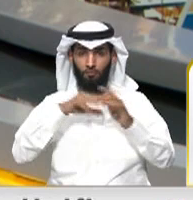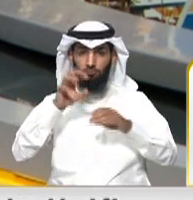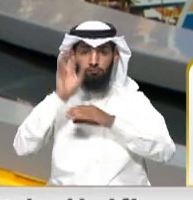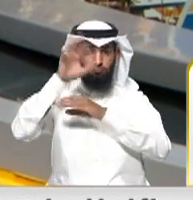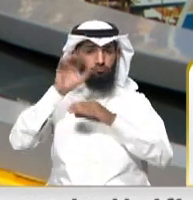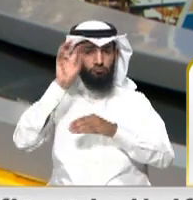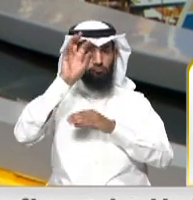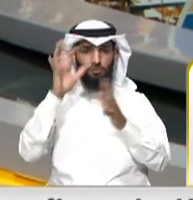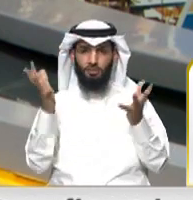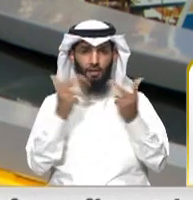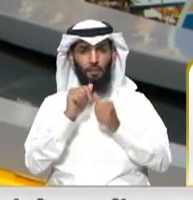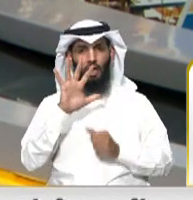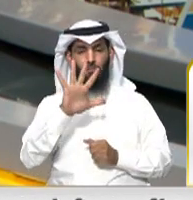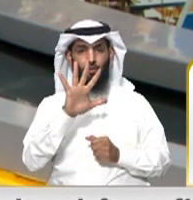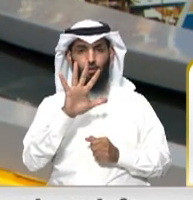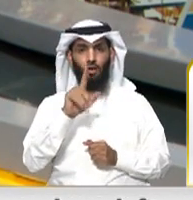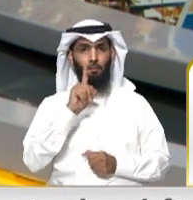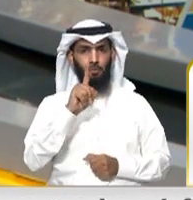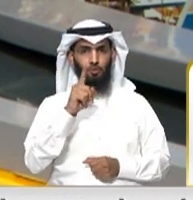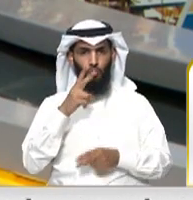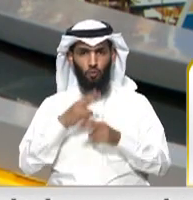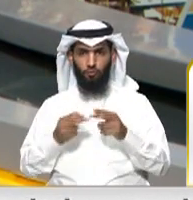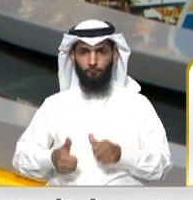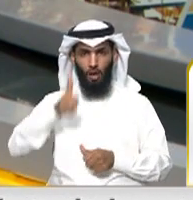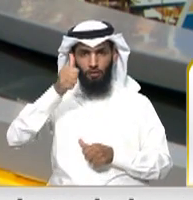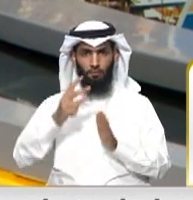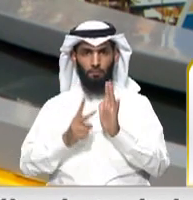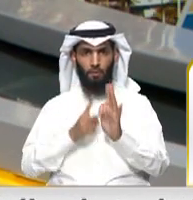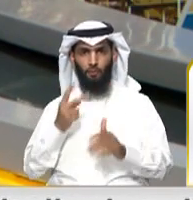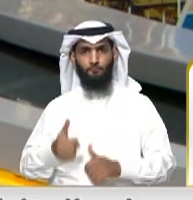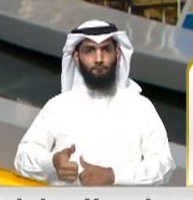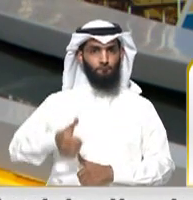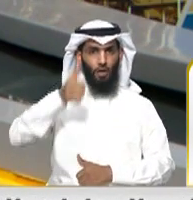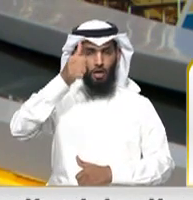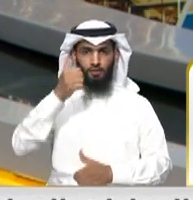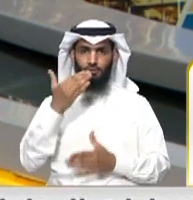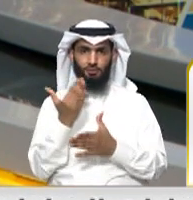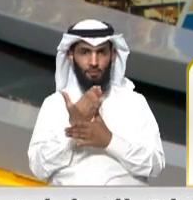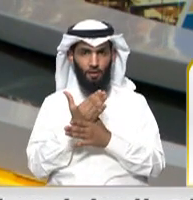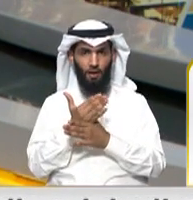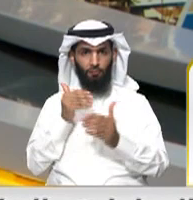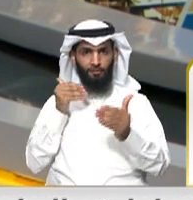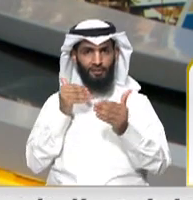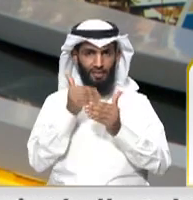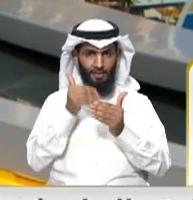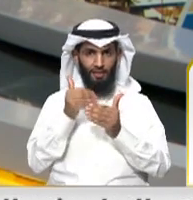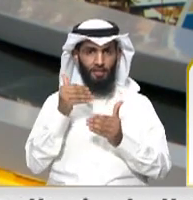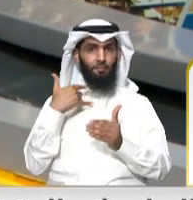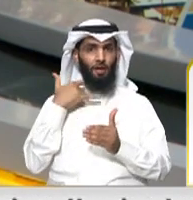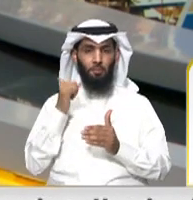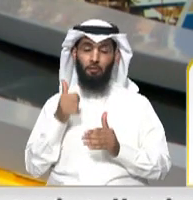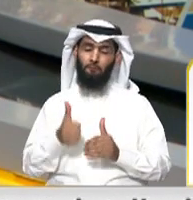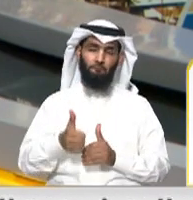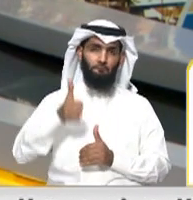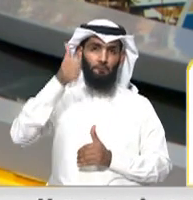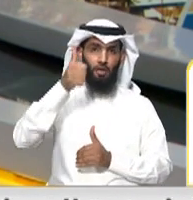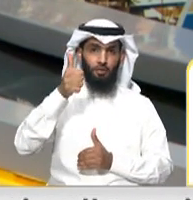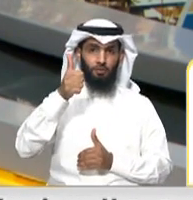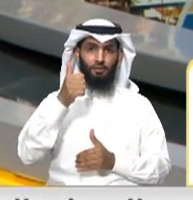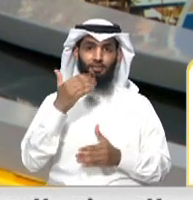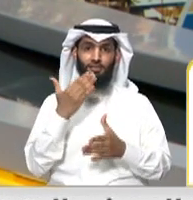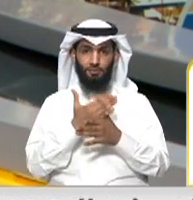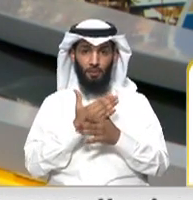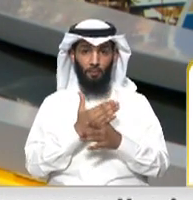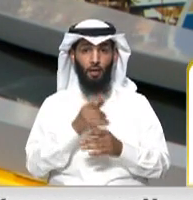مباراة مثيرة تمكن الكويت من خطف الانتصار الثاني مقتربا أكثر من حسم لقب الدوري، حيث الفريق يتوج اللقب